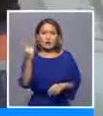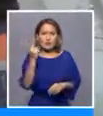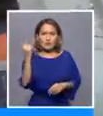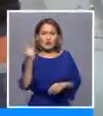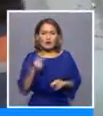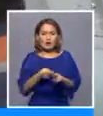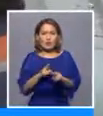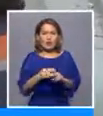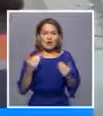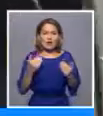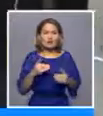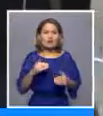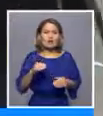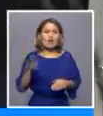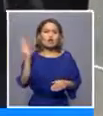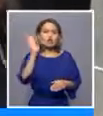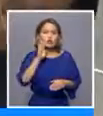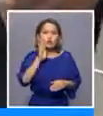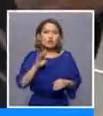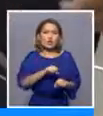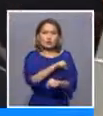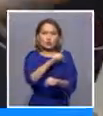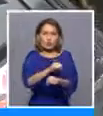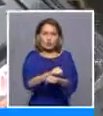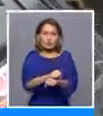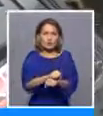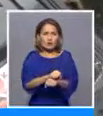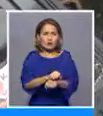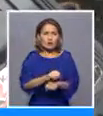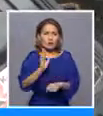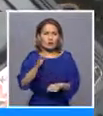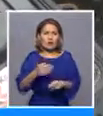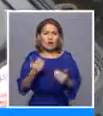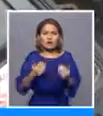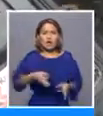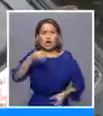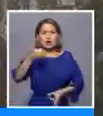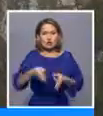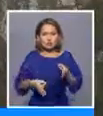жүйесінің қызметі уақытша тоқтатылды. Мамандар борышкерлерден 16 миллион теңгені сот шешімімен